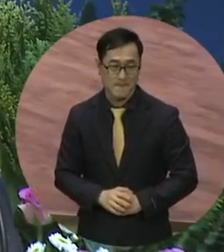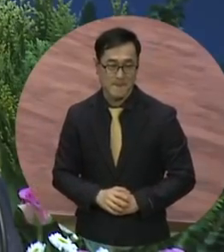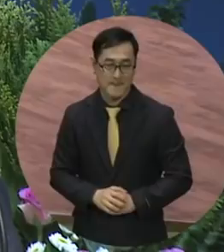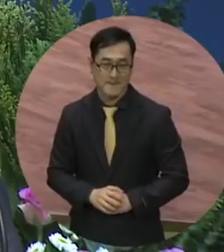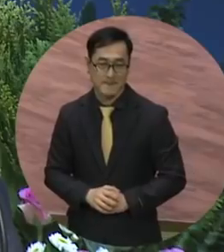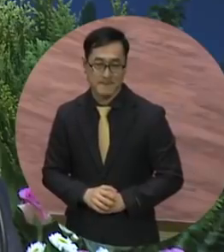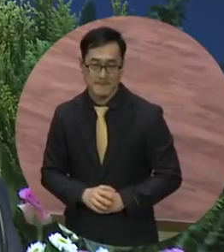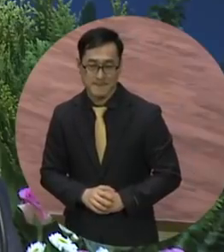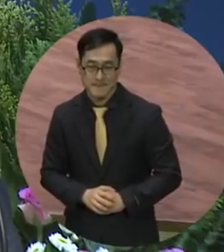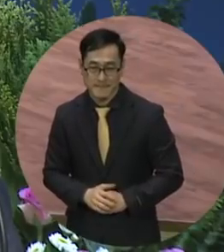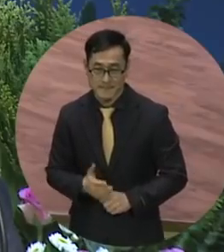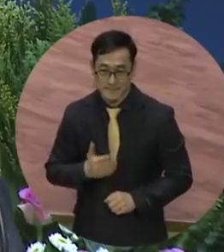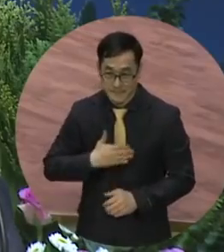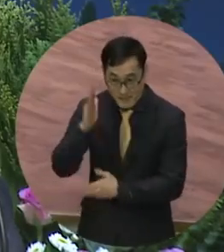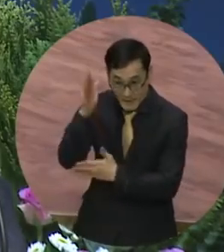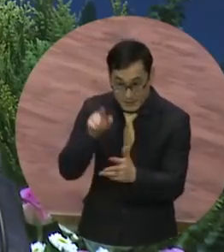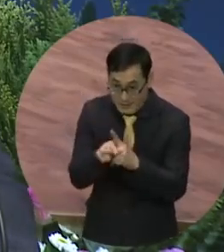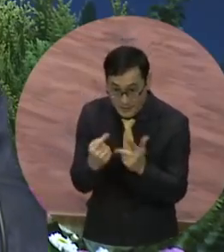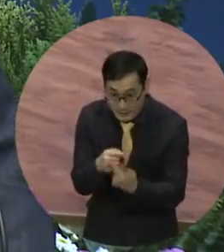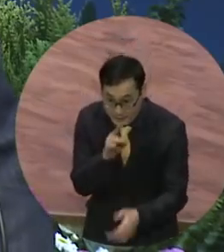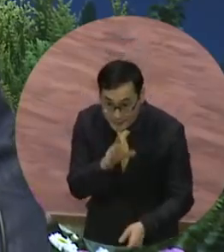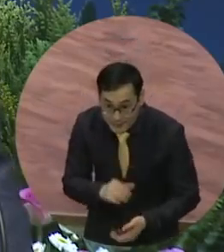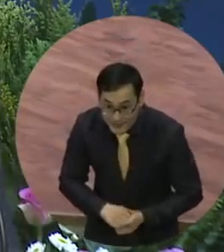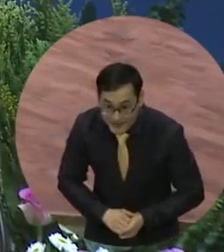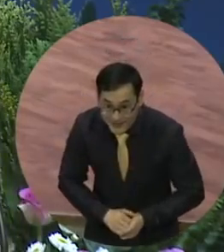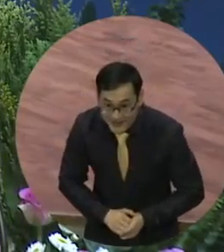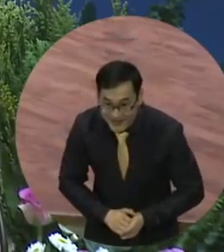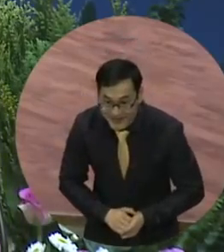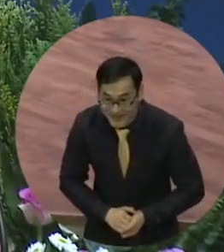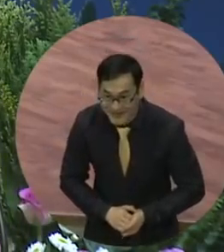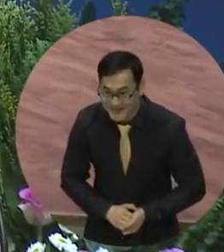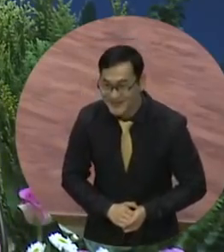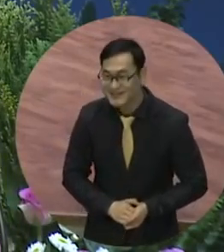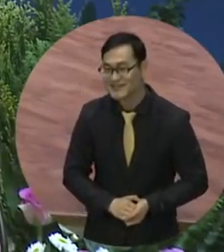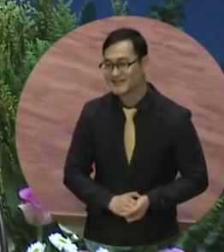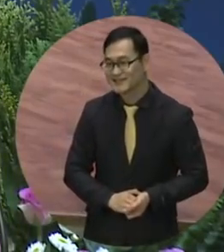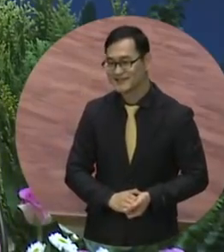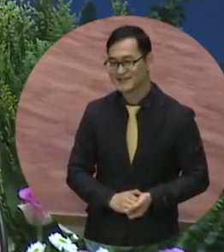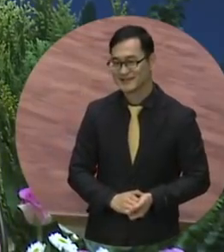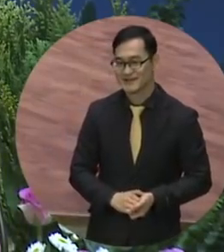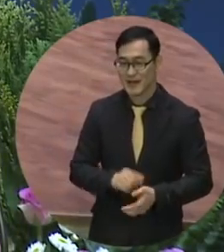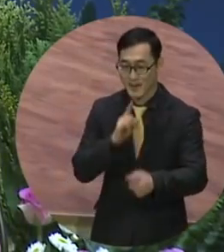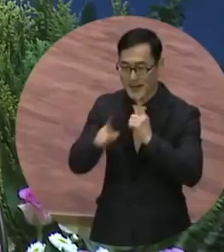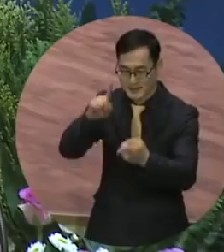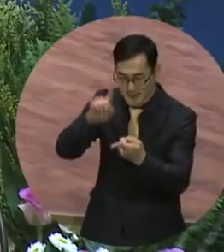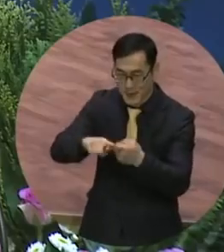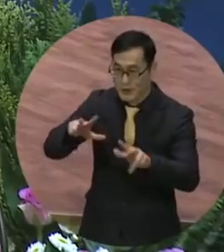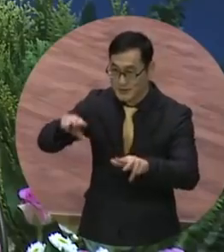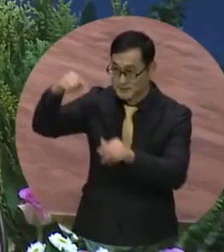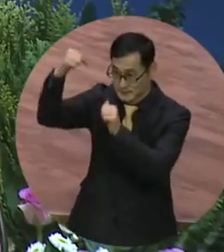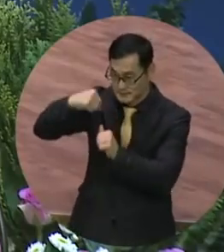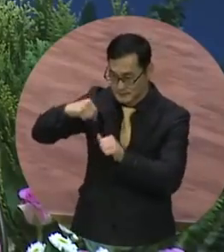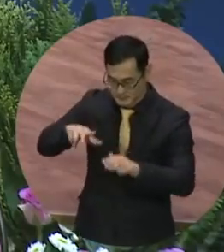이해 안 됩니까? 여러분 오늘부터 한번 말씀을 적시로 한번 순종해 보시기 바랍니다.